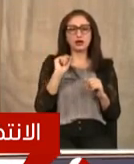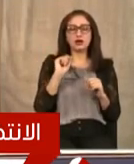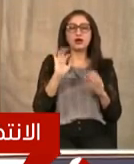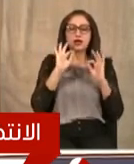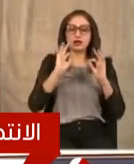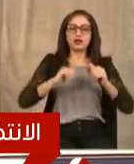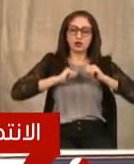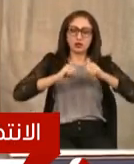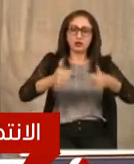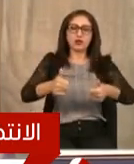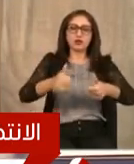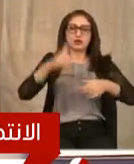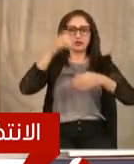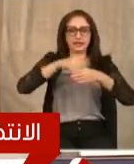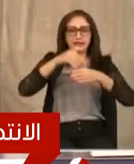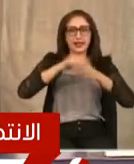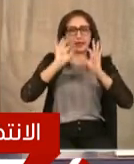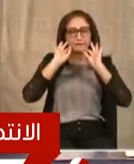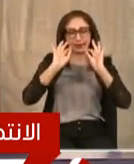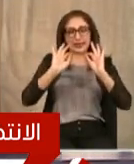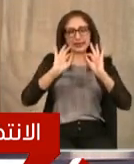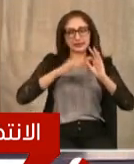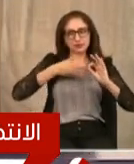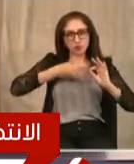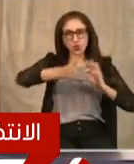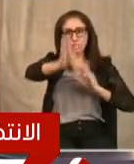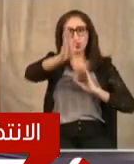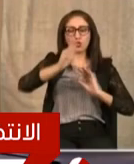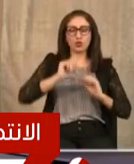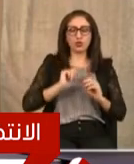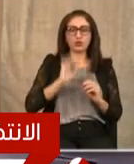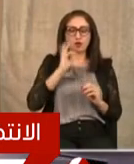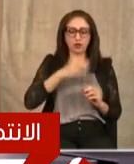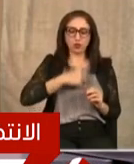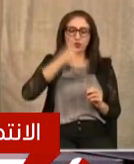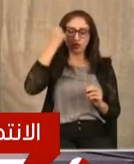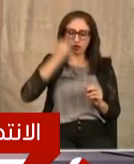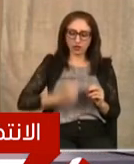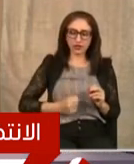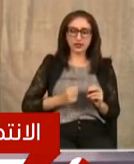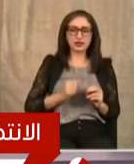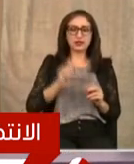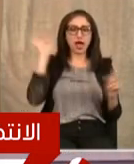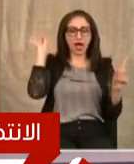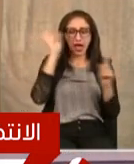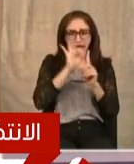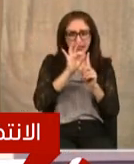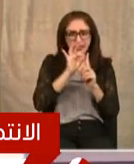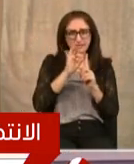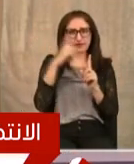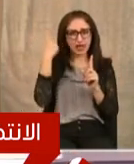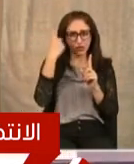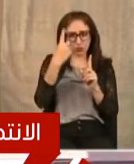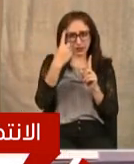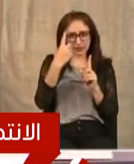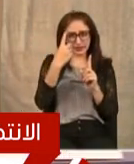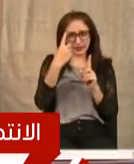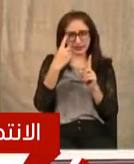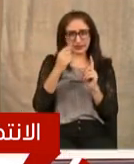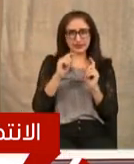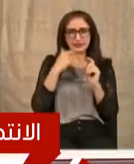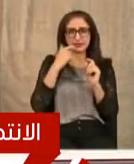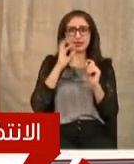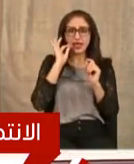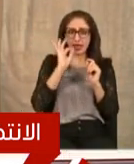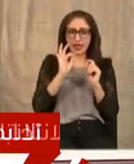الانتخابات الفارقه وكونوا على يقين من ان الهدف الوحيد لكل